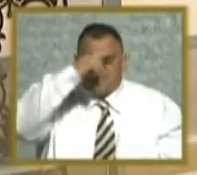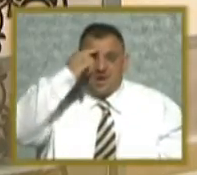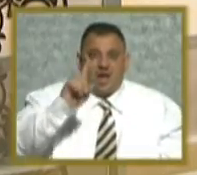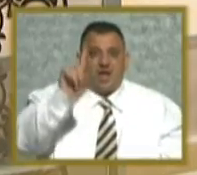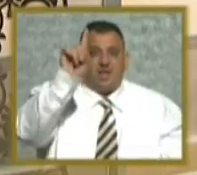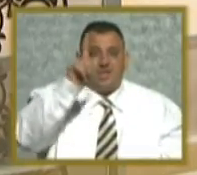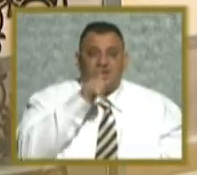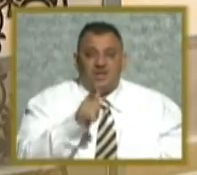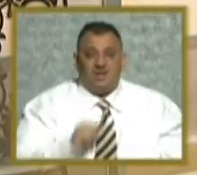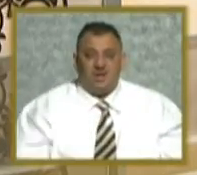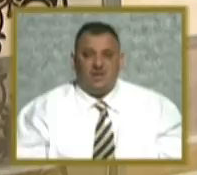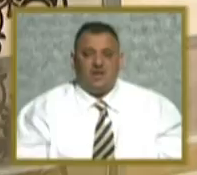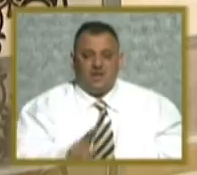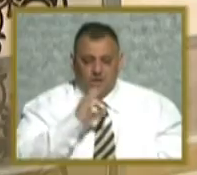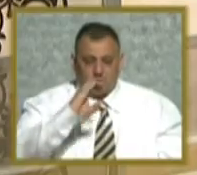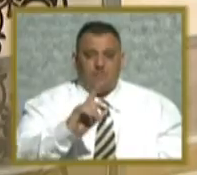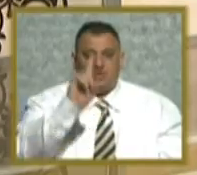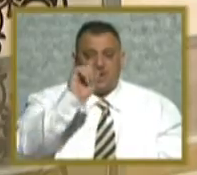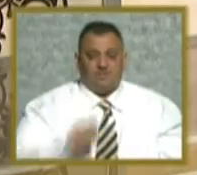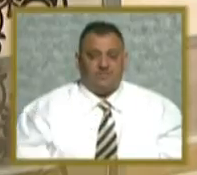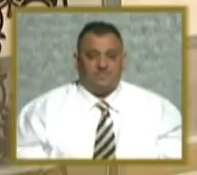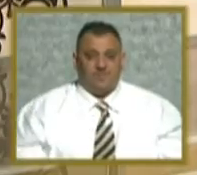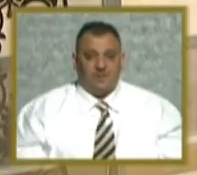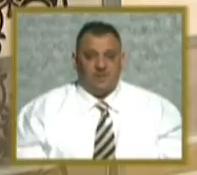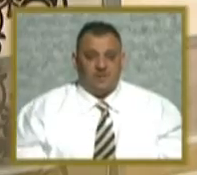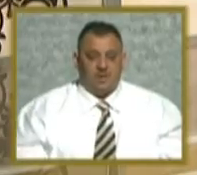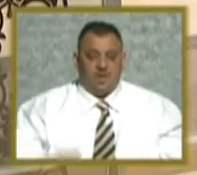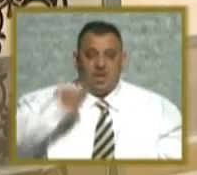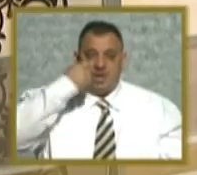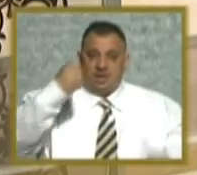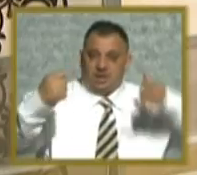صادق إي والله صادق، تسمع إن شاء الله النصيحة. تفضل أبو علي.